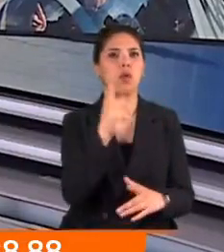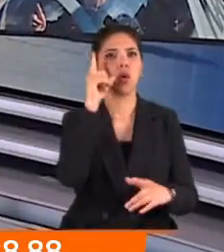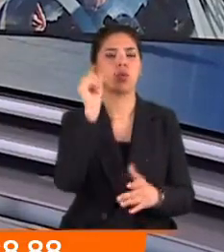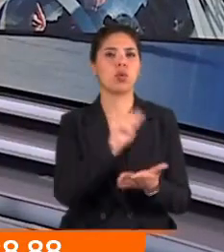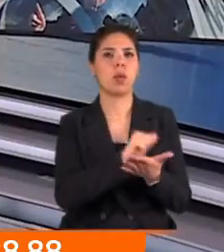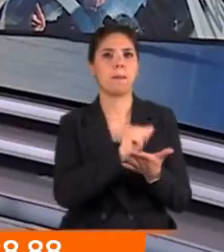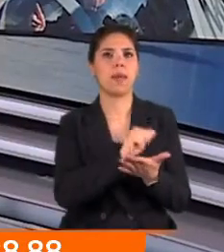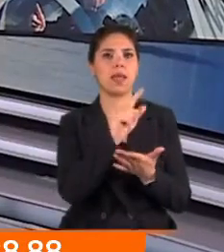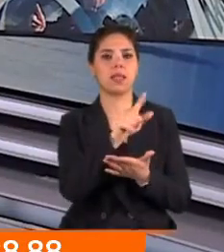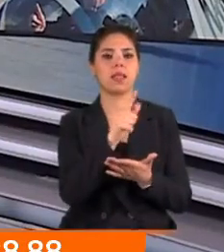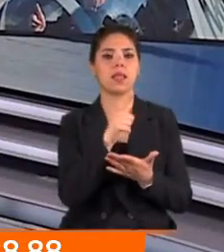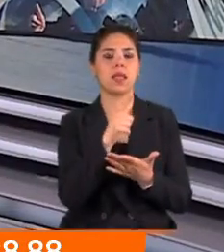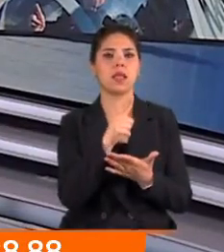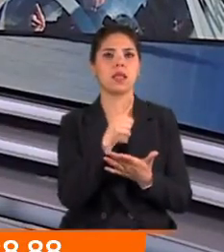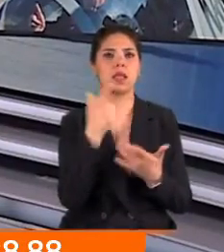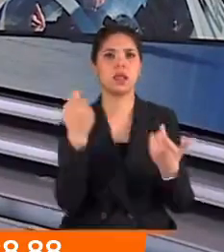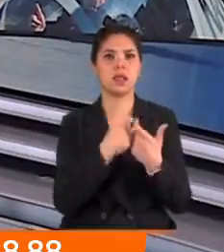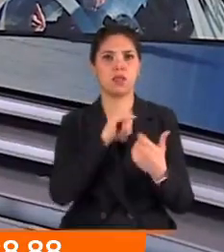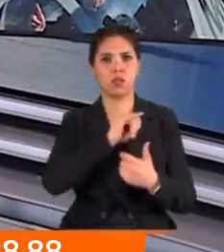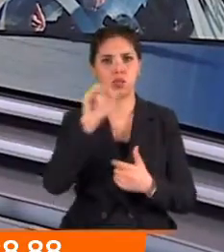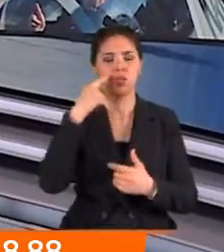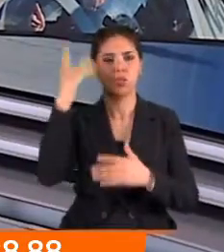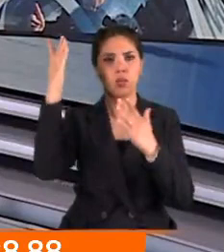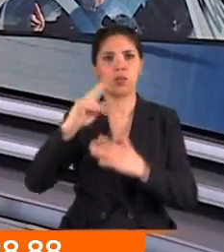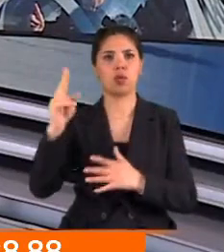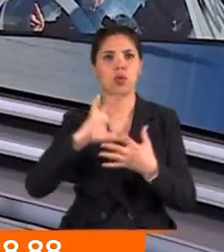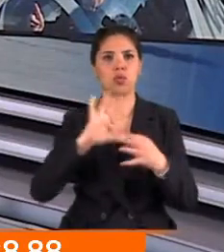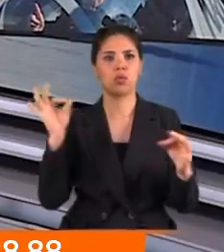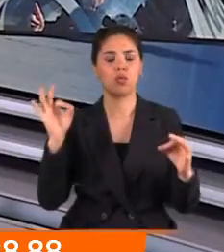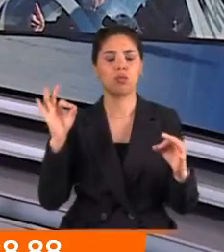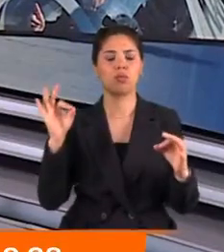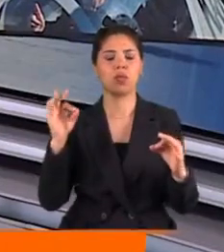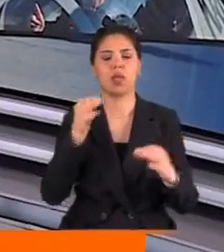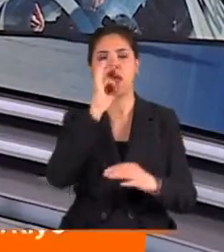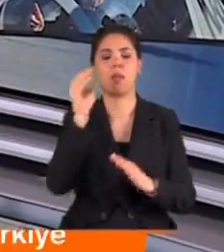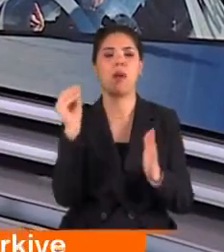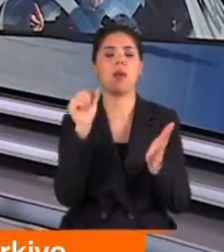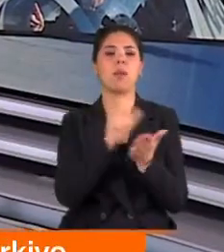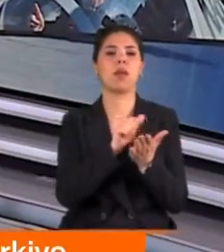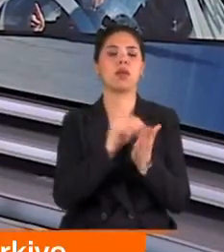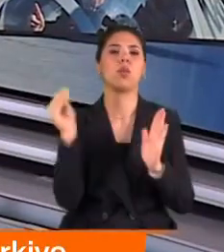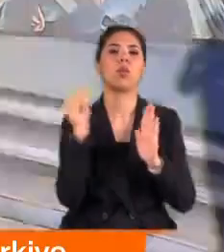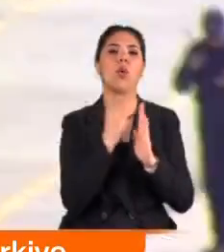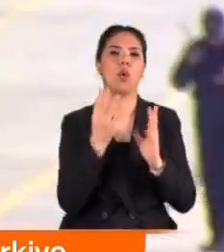en azından bu paniği sergiliyor. Savaş uçağımızı ve Cumhurbaşkanı Erdoğan'ın sözlerini manşete taşıdı bugün.